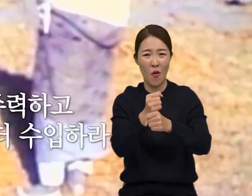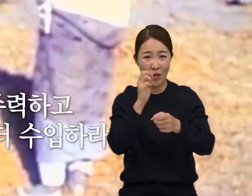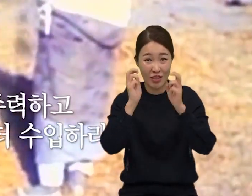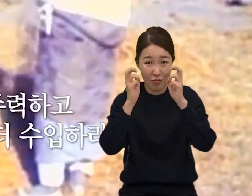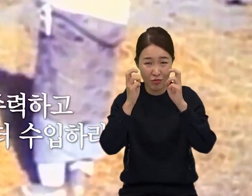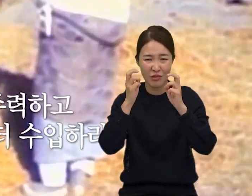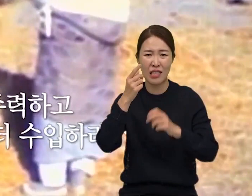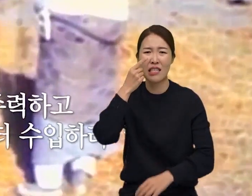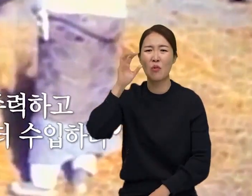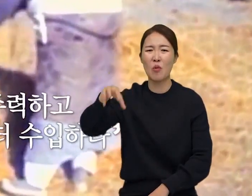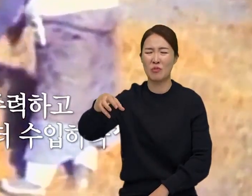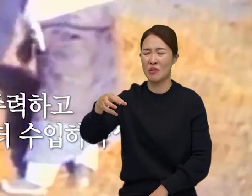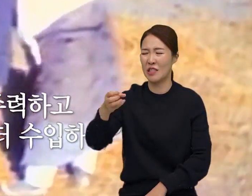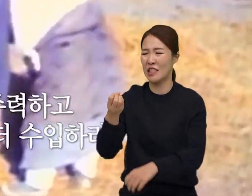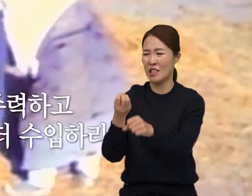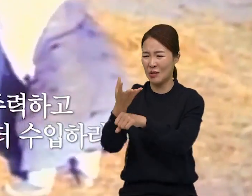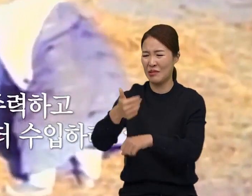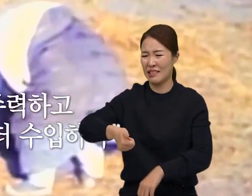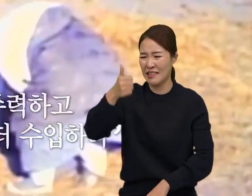일본으로부터 수입하라는 입장이었다.